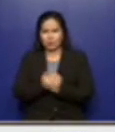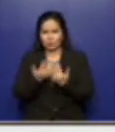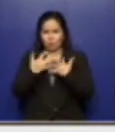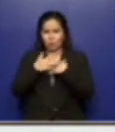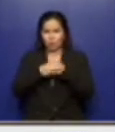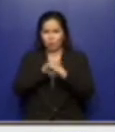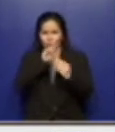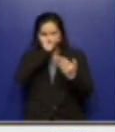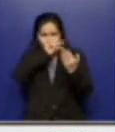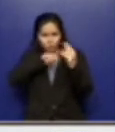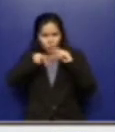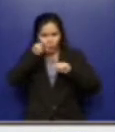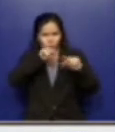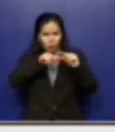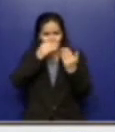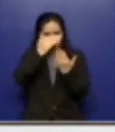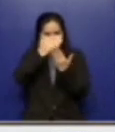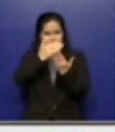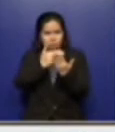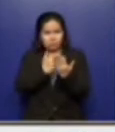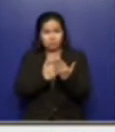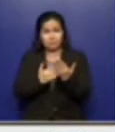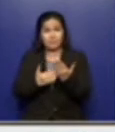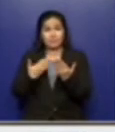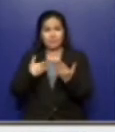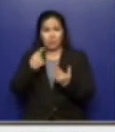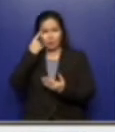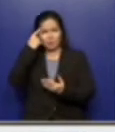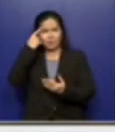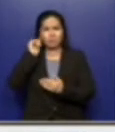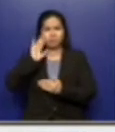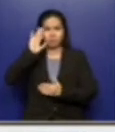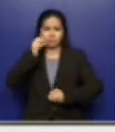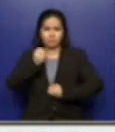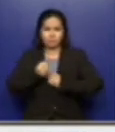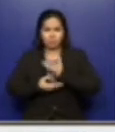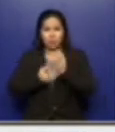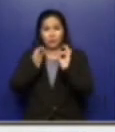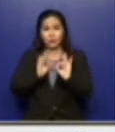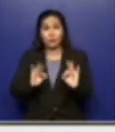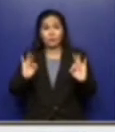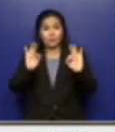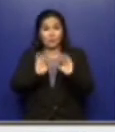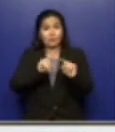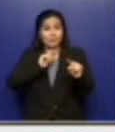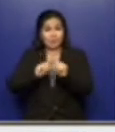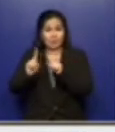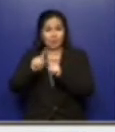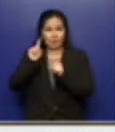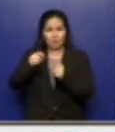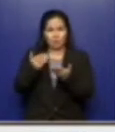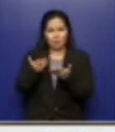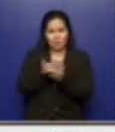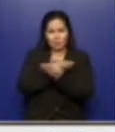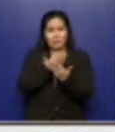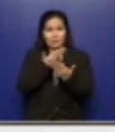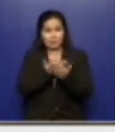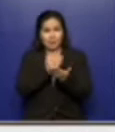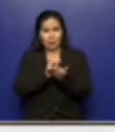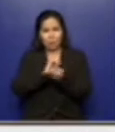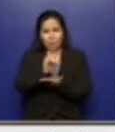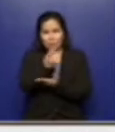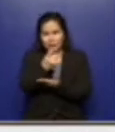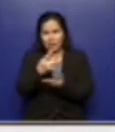กันตรวจสอบและได้ออกแสดงความคิดเห็นถึงความจำเป็นว่าเราควรที่จะรับหรือไม่รับ